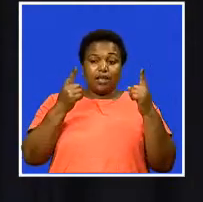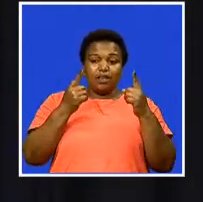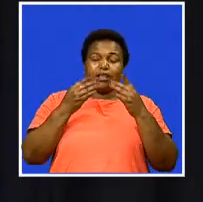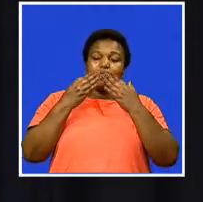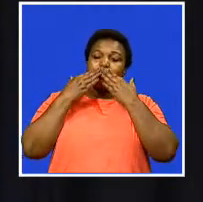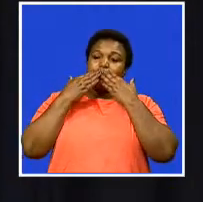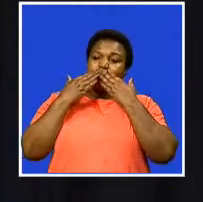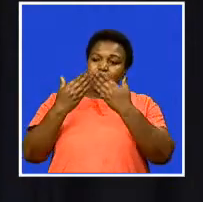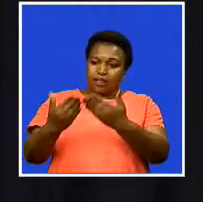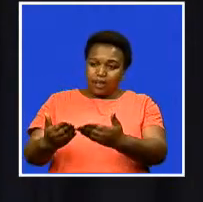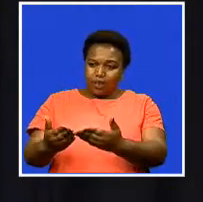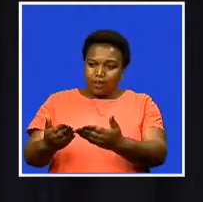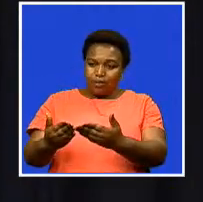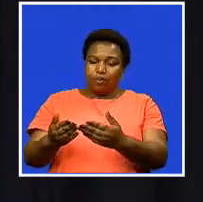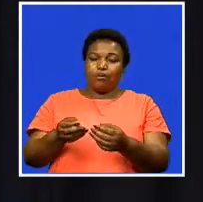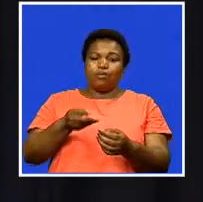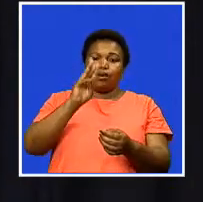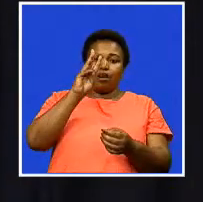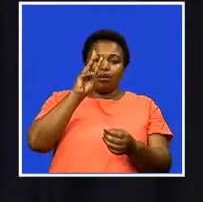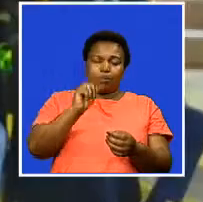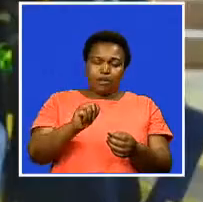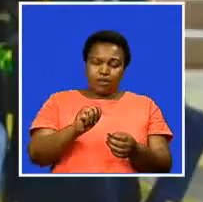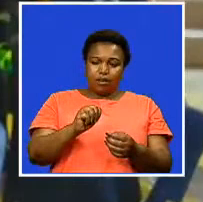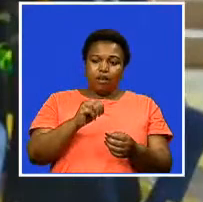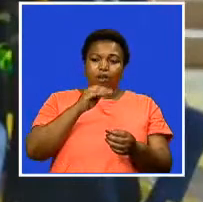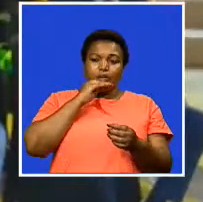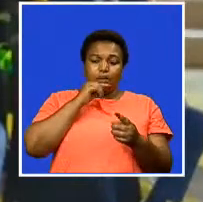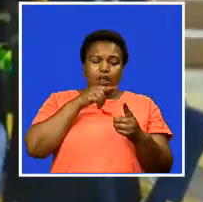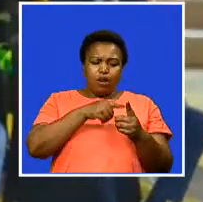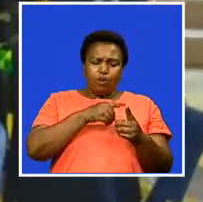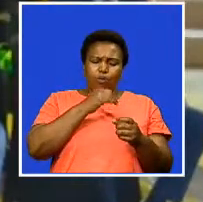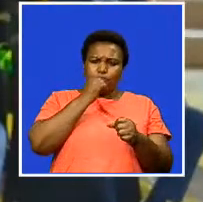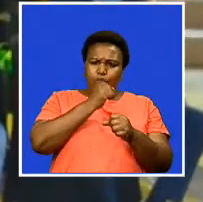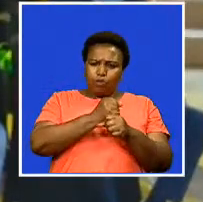khona. Ngangisho ukuthi kuphumelela kwalo msebenzi